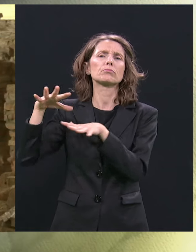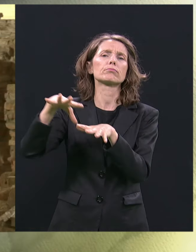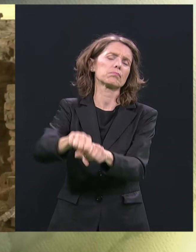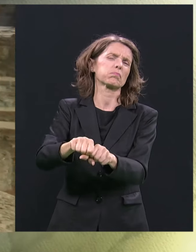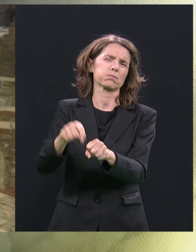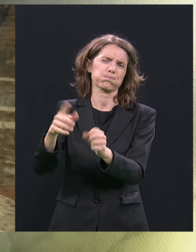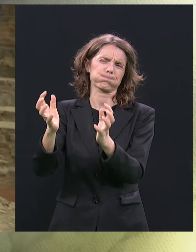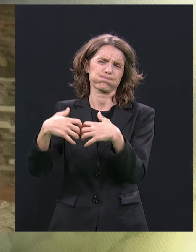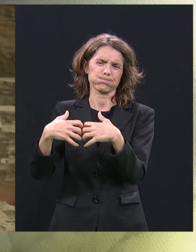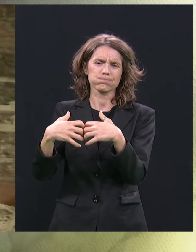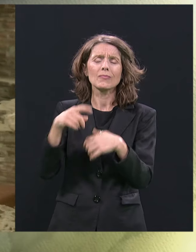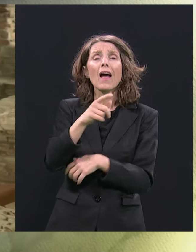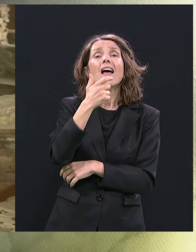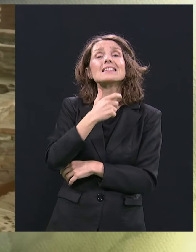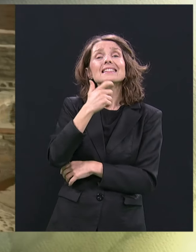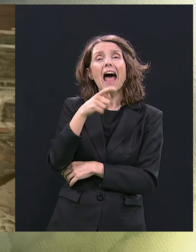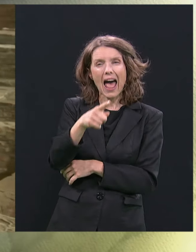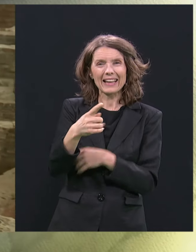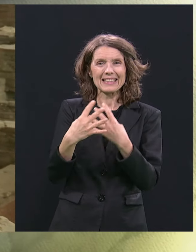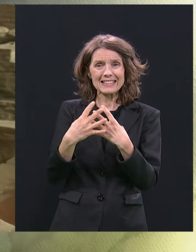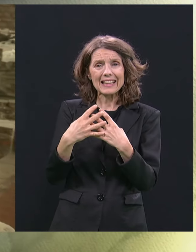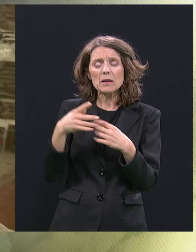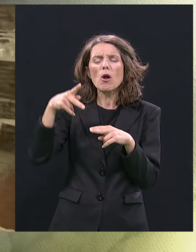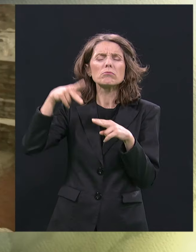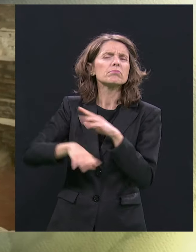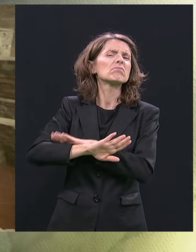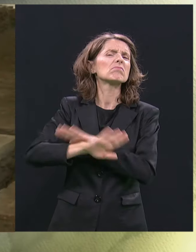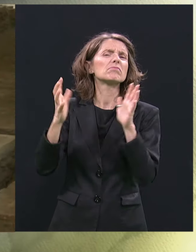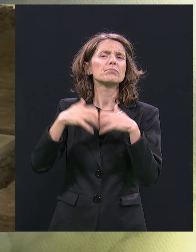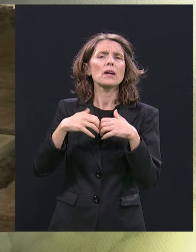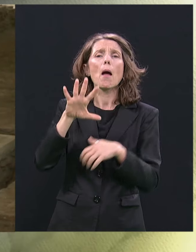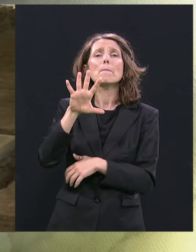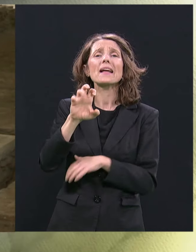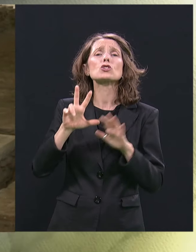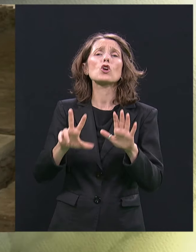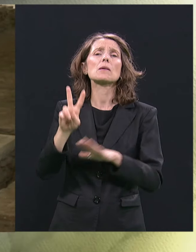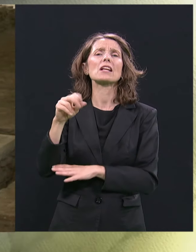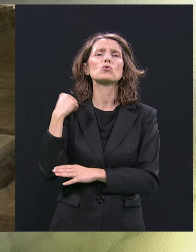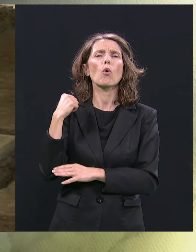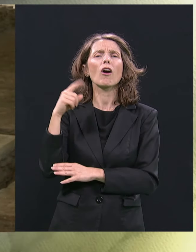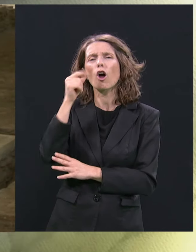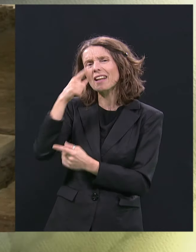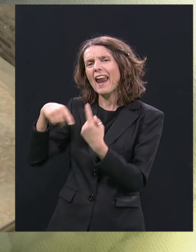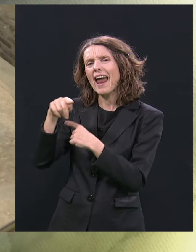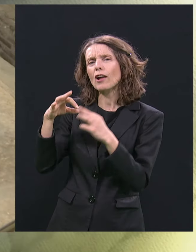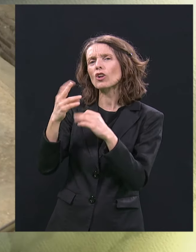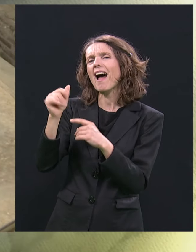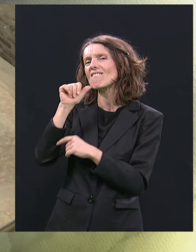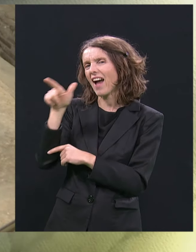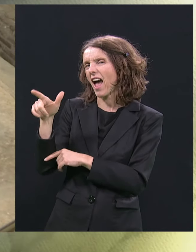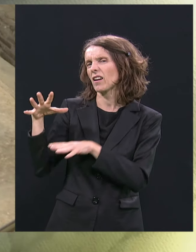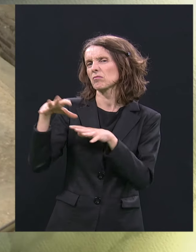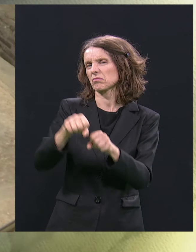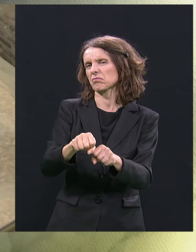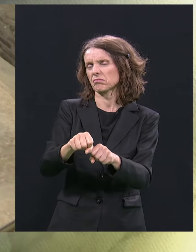Kraj antičkog Sirmijuma vezuje se za 582. godinu, kada su ga osvojili Avari. Na latinskom se zvao Sirmijum, a